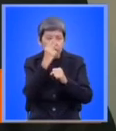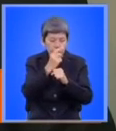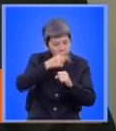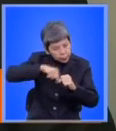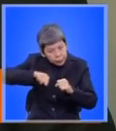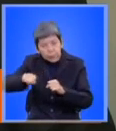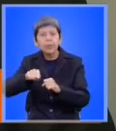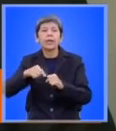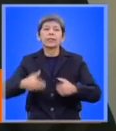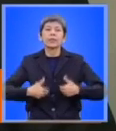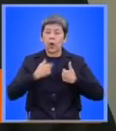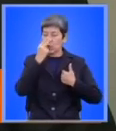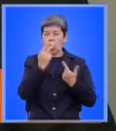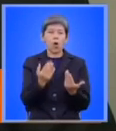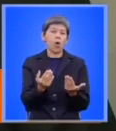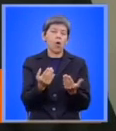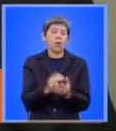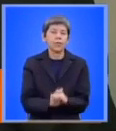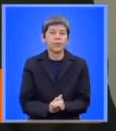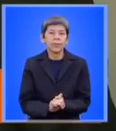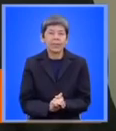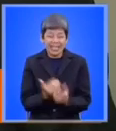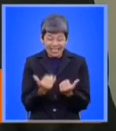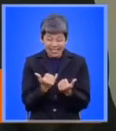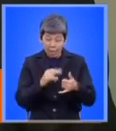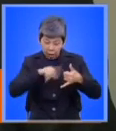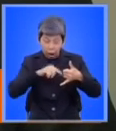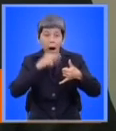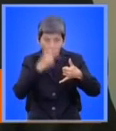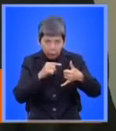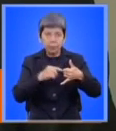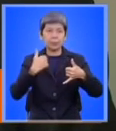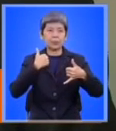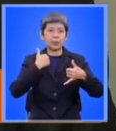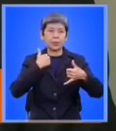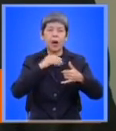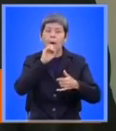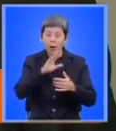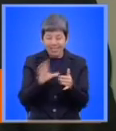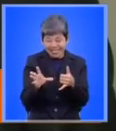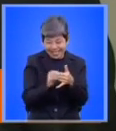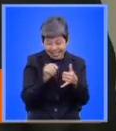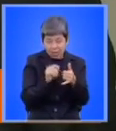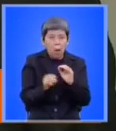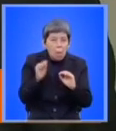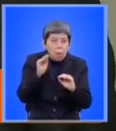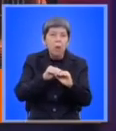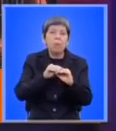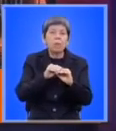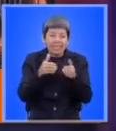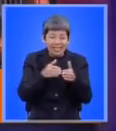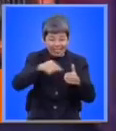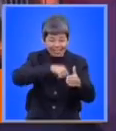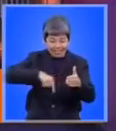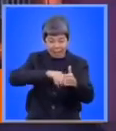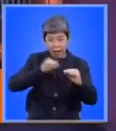ไปใช้ชีวิตได้ตามปกตินะครับจากการตรวจพบเนี่ยนะครับก็บอกว่าผู้ติดเชื้อเนี่ยเพิ่มขึ้นบนเรือสำราญล